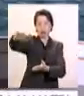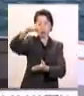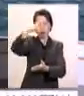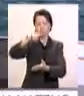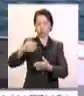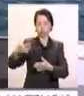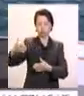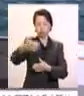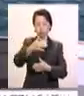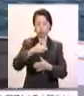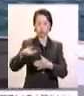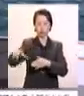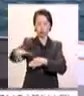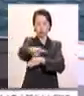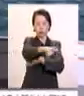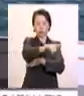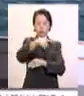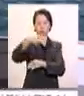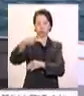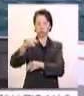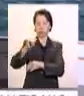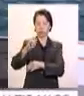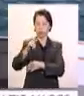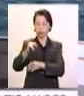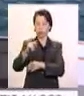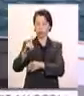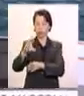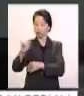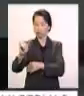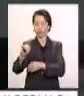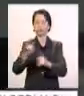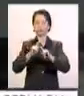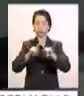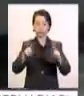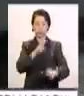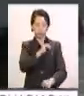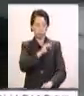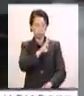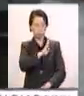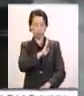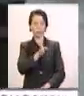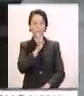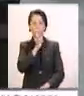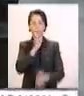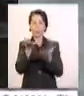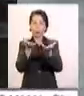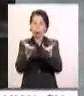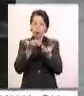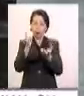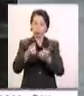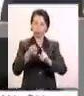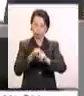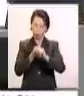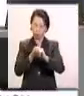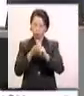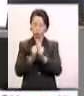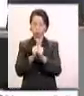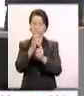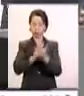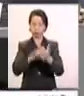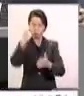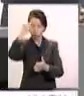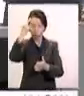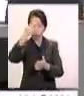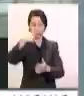hasil perikanan lautan Hindi. Bagaimanapun, menurut Menteri Besar Datuk Sri Mukris Mahathir, hasrat itu perlu diperkukuh dengan beberapa